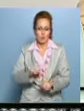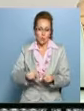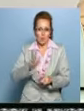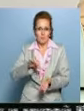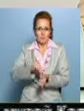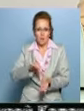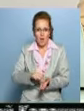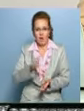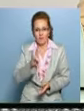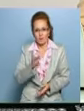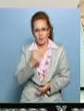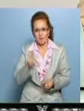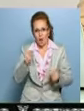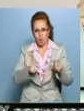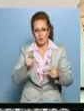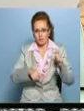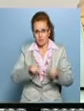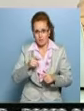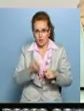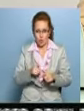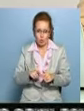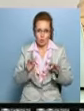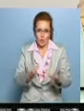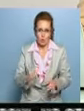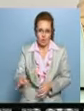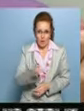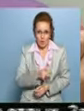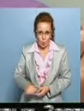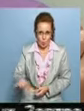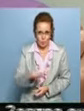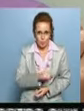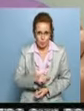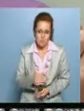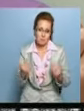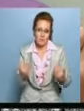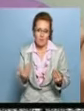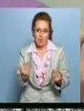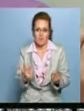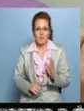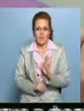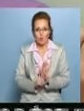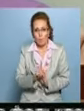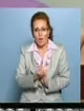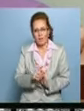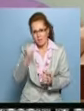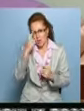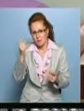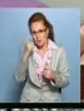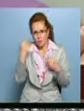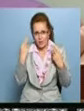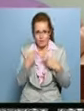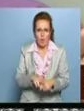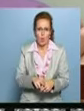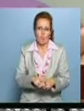пройдут в завьяловском воткинском и киясовского районах Республики сегодня наступление информационных технологий